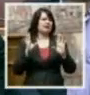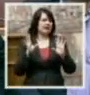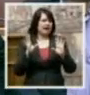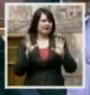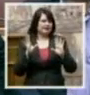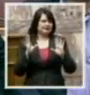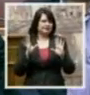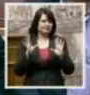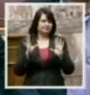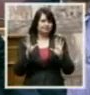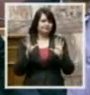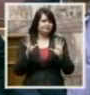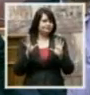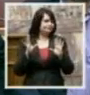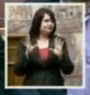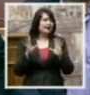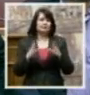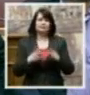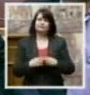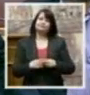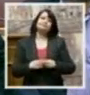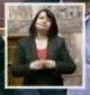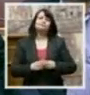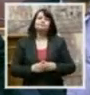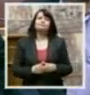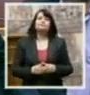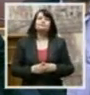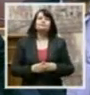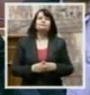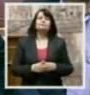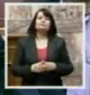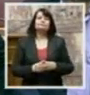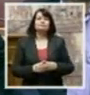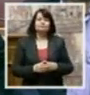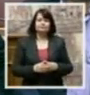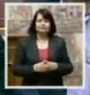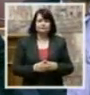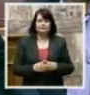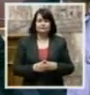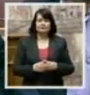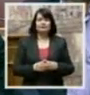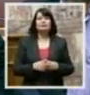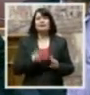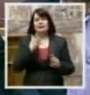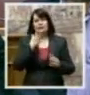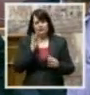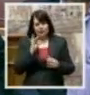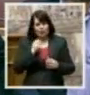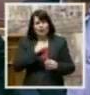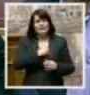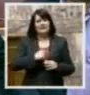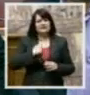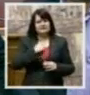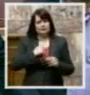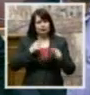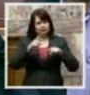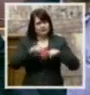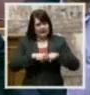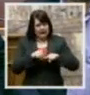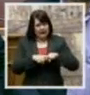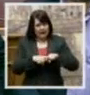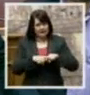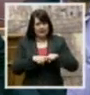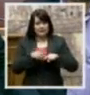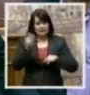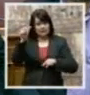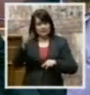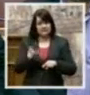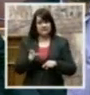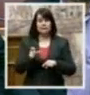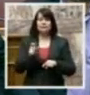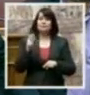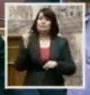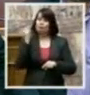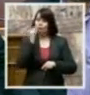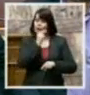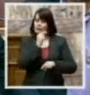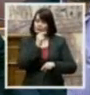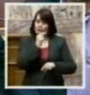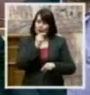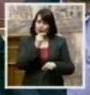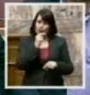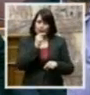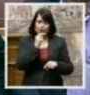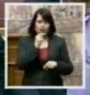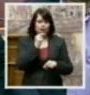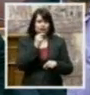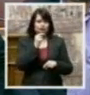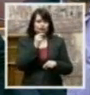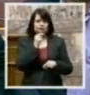μια αντικειμενική προσέγγιση. Πρώτον, διότι δυστυχώς για τη χώρα, γιατί είστε πρωθυπουργός, δεν έχετε πια